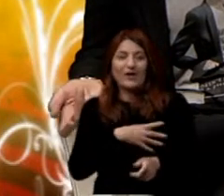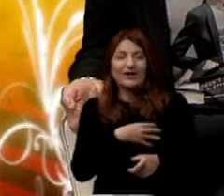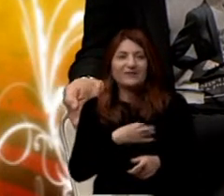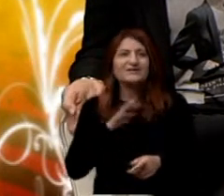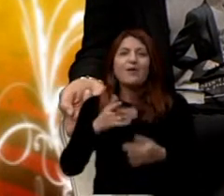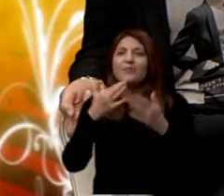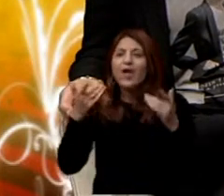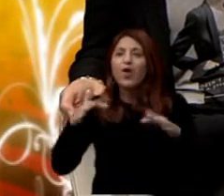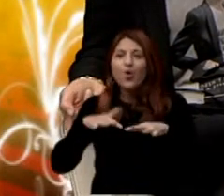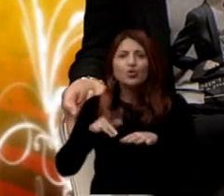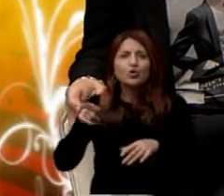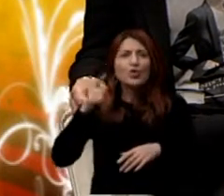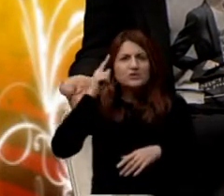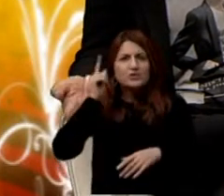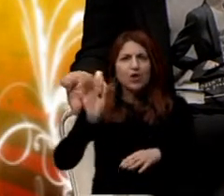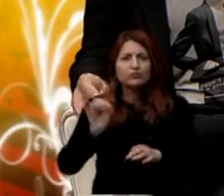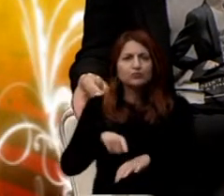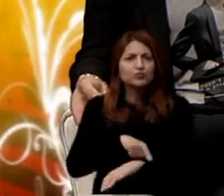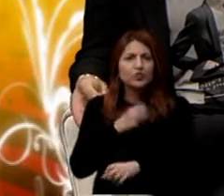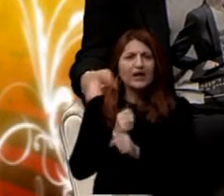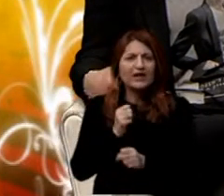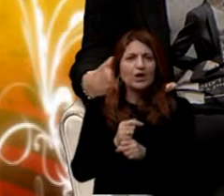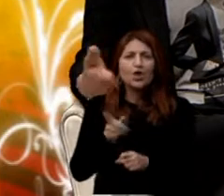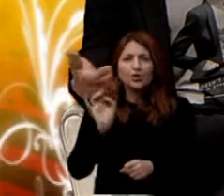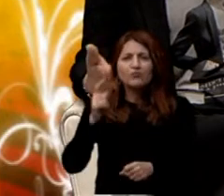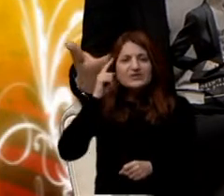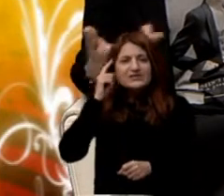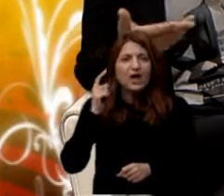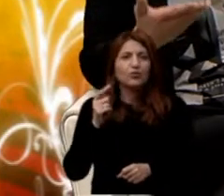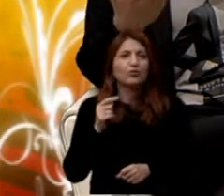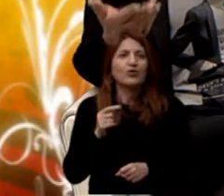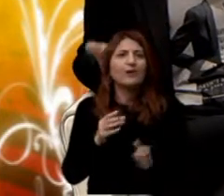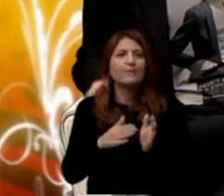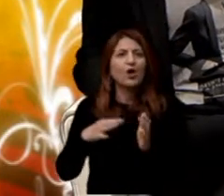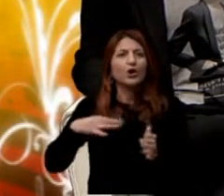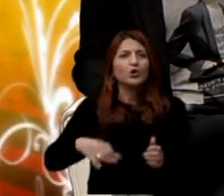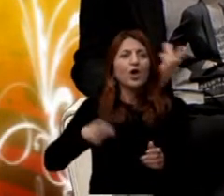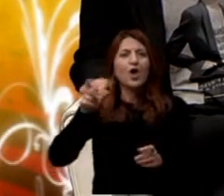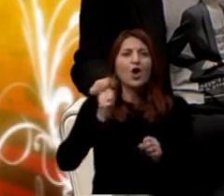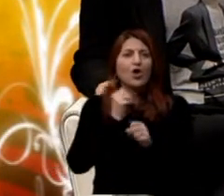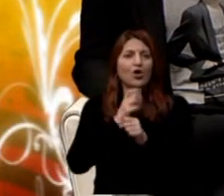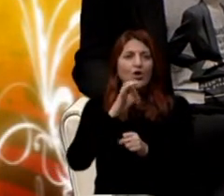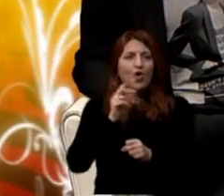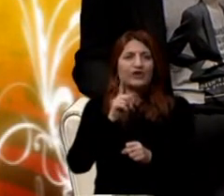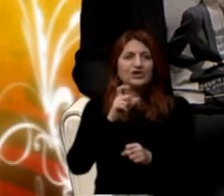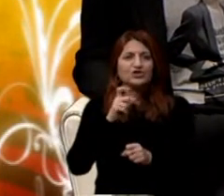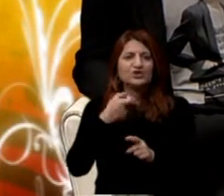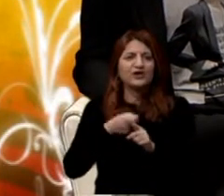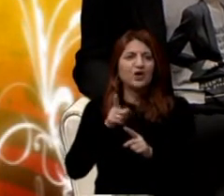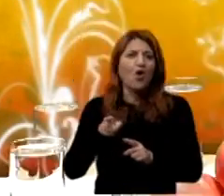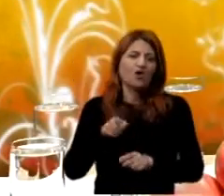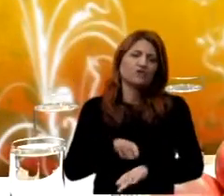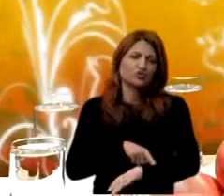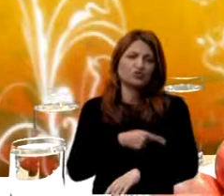imate nekoliko ljudi koji su zaista dugo, dugo u tome i jako dobro educirani. To je imamo recimo doktoricu Korički Perni koja zaista cijeli život zaista u